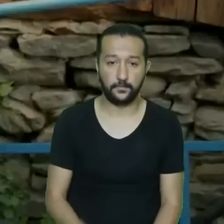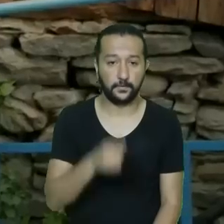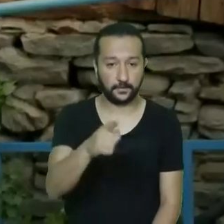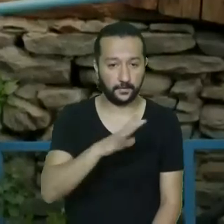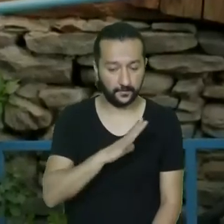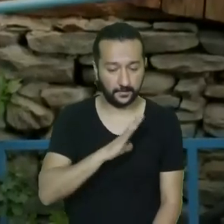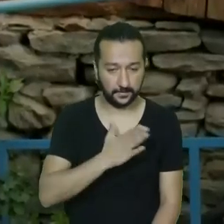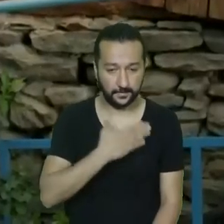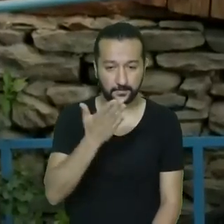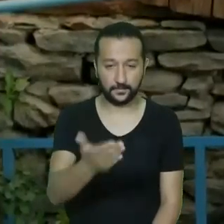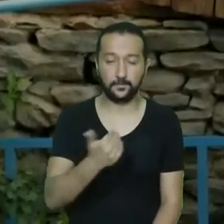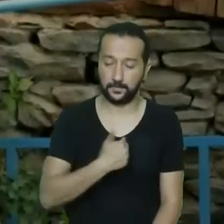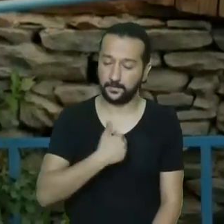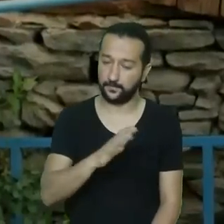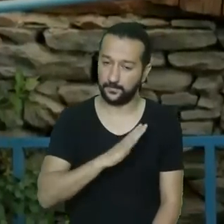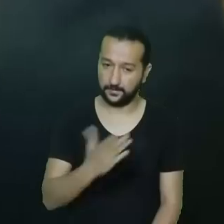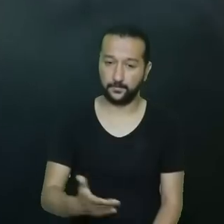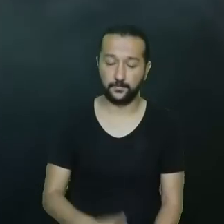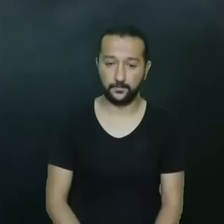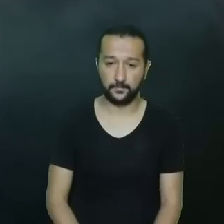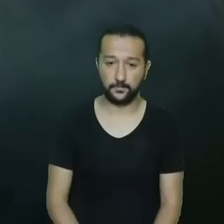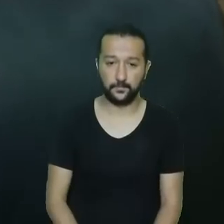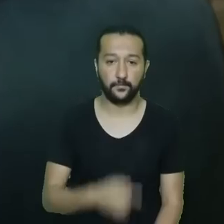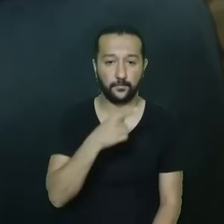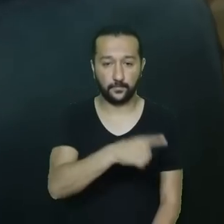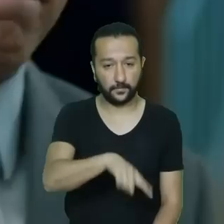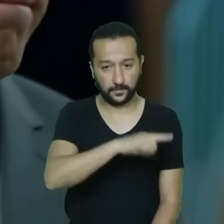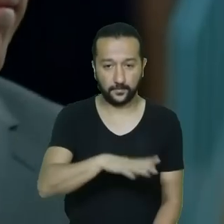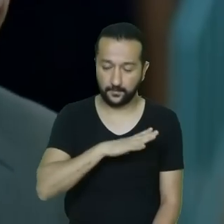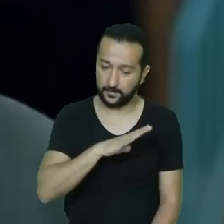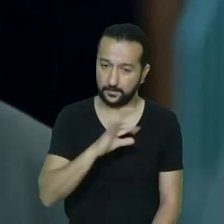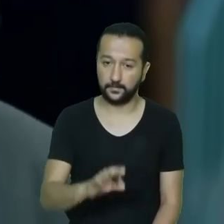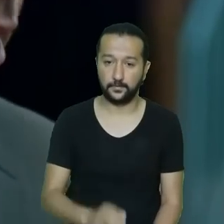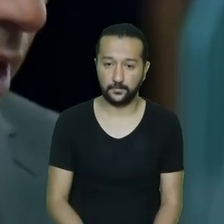Sen varsın, ben varım. Elinden öptü. Kumpirlen var.